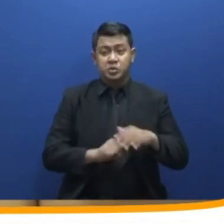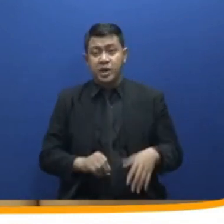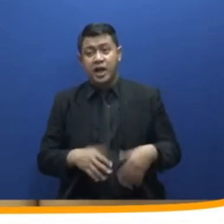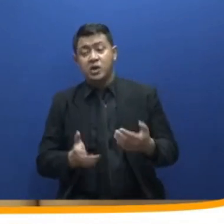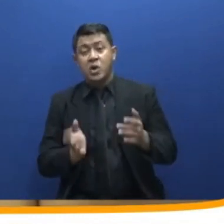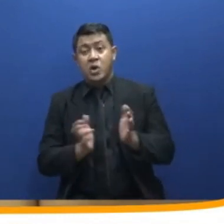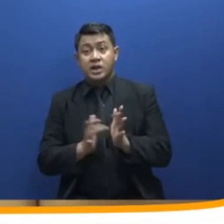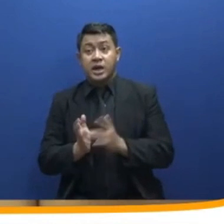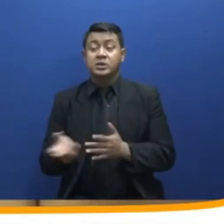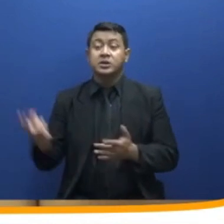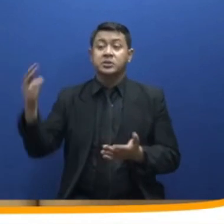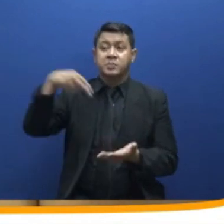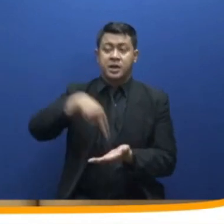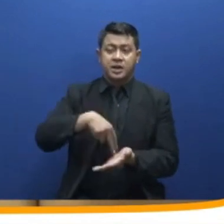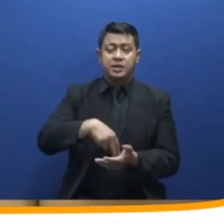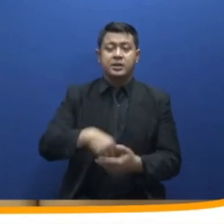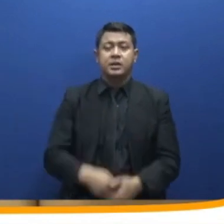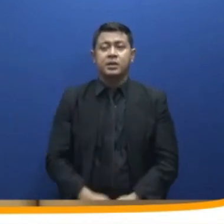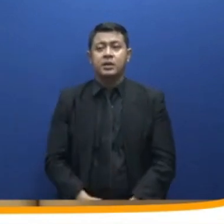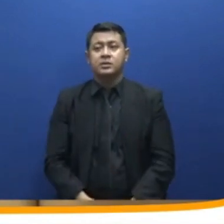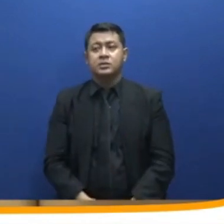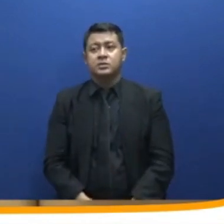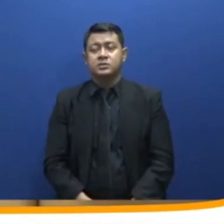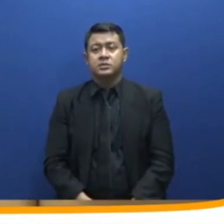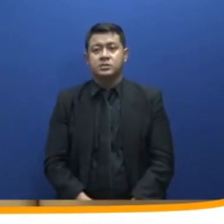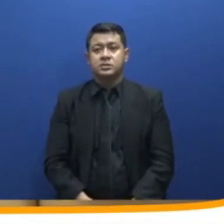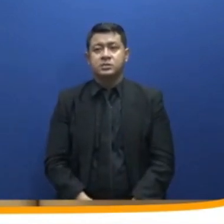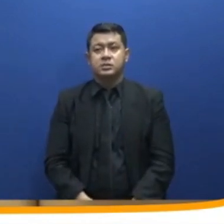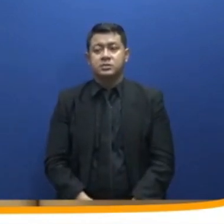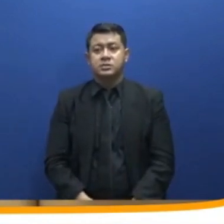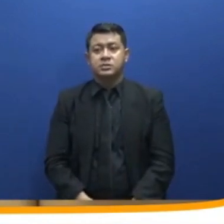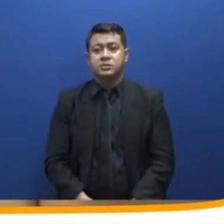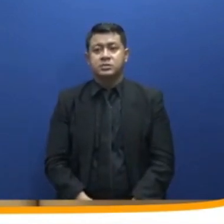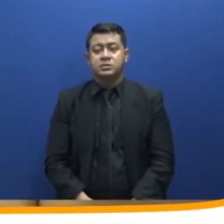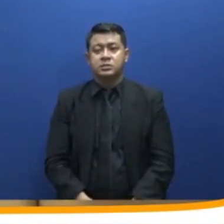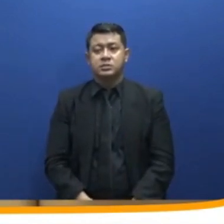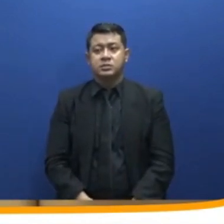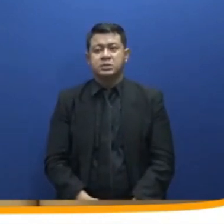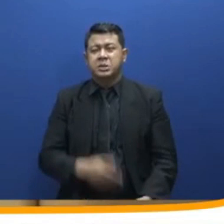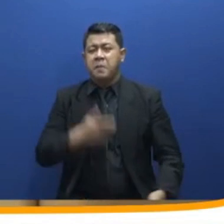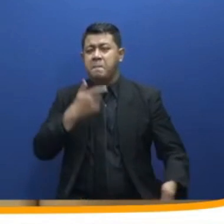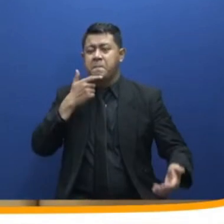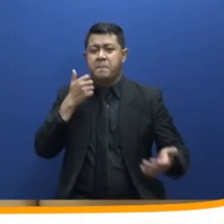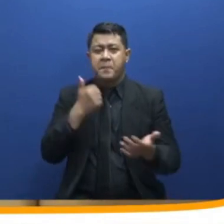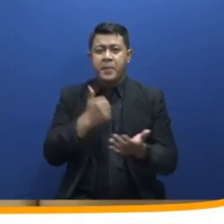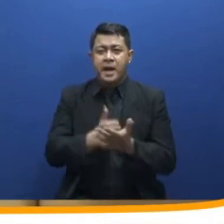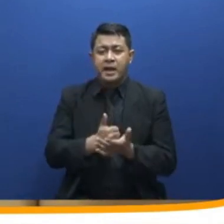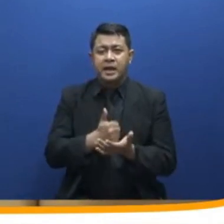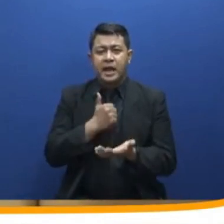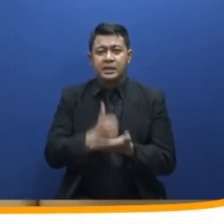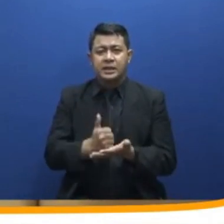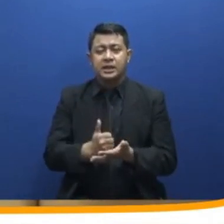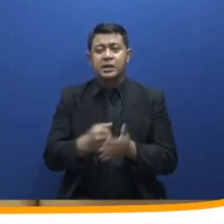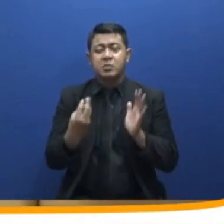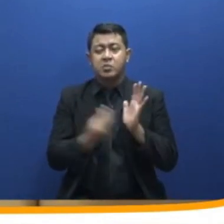Yesus Bangkit itu berarti belum otentik yang paling otentik adalah Yesus